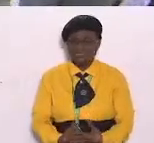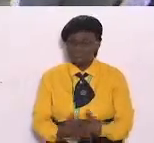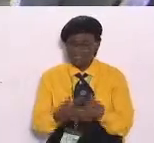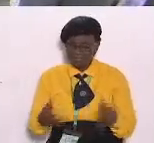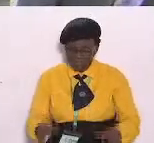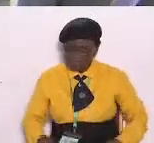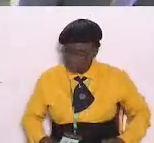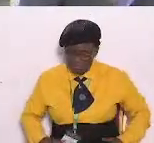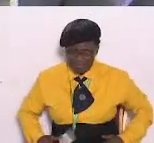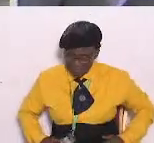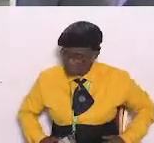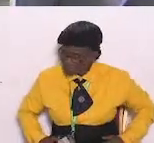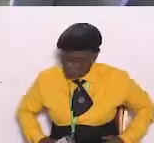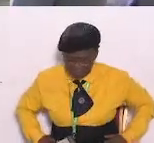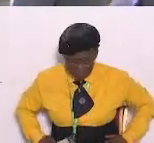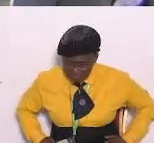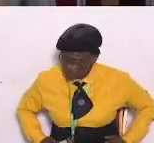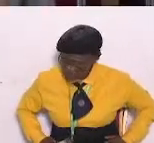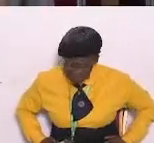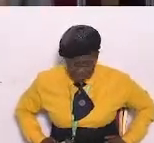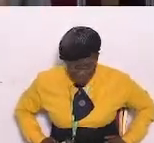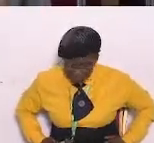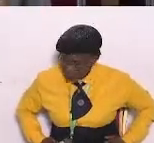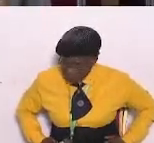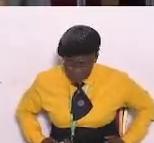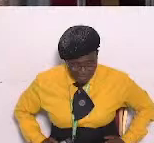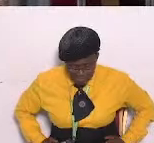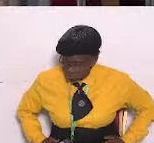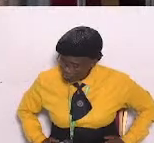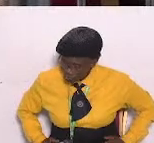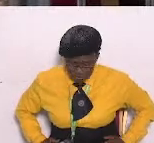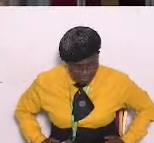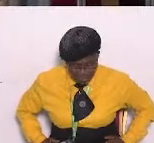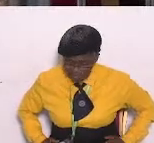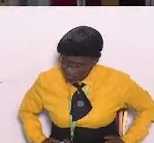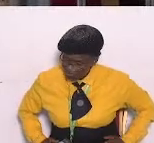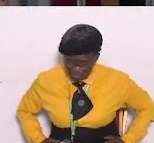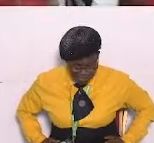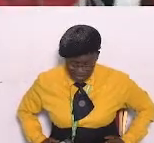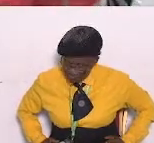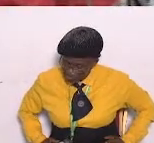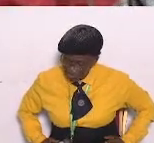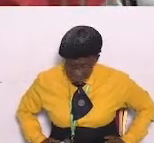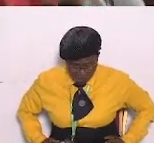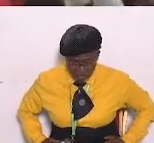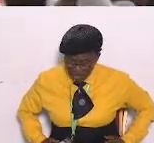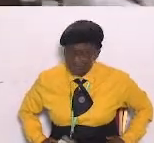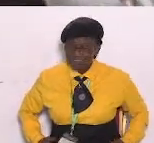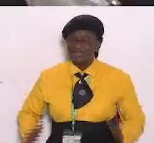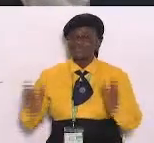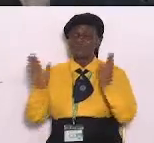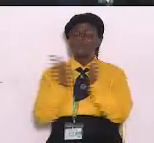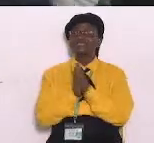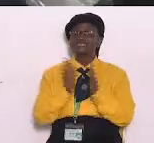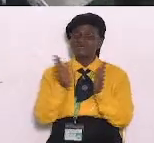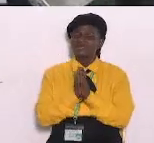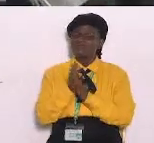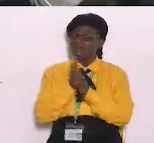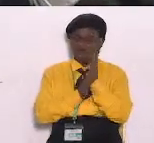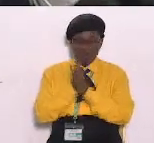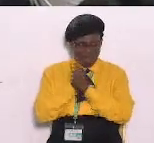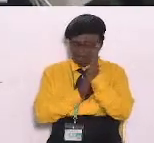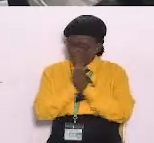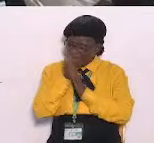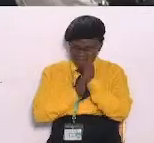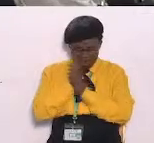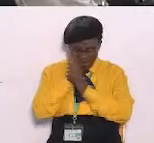a pitié de moi Seigneur a pitié de moi j'ai besoin